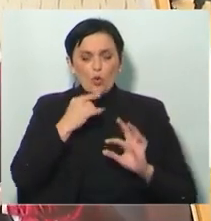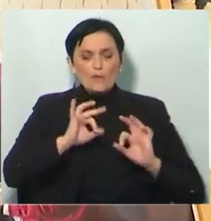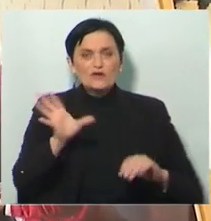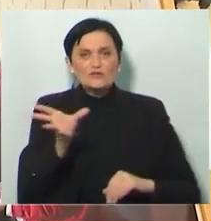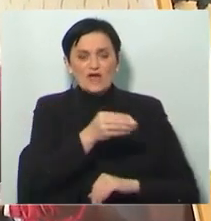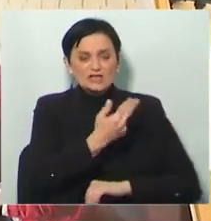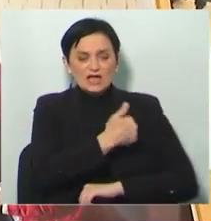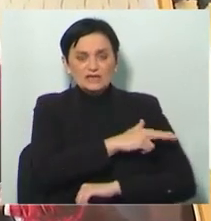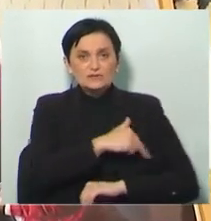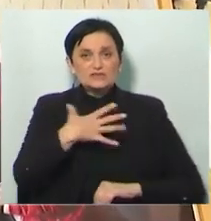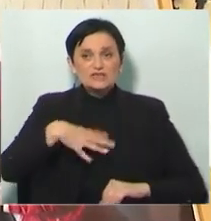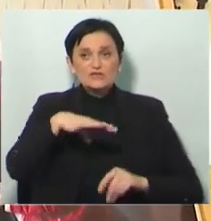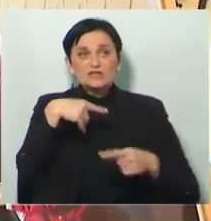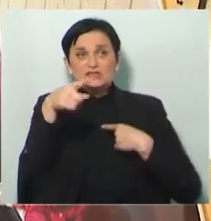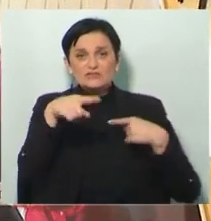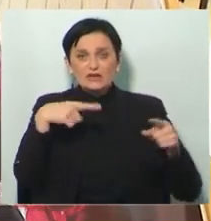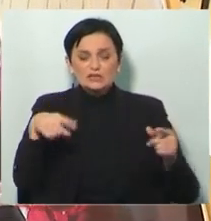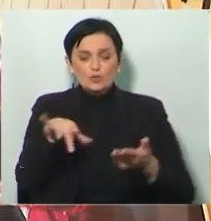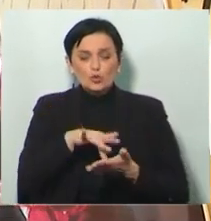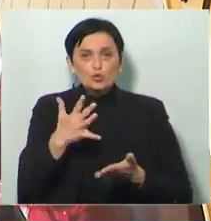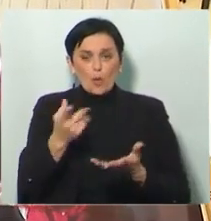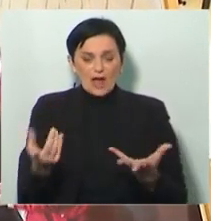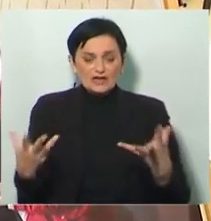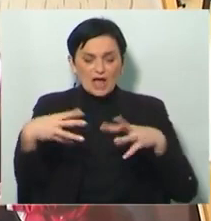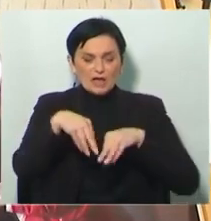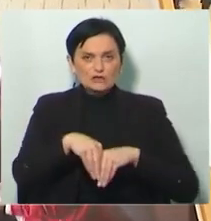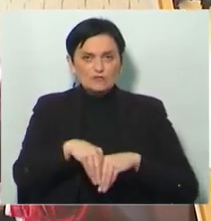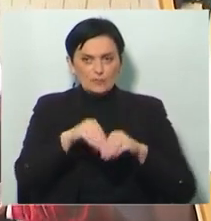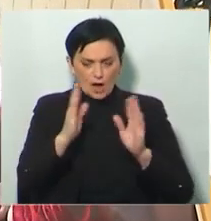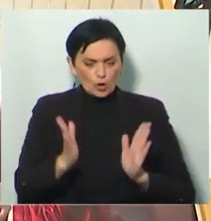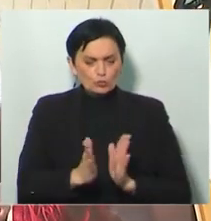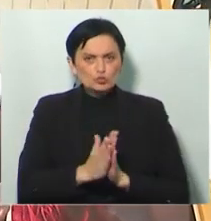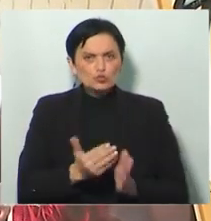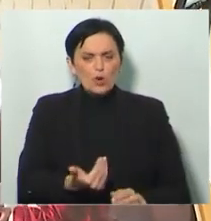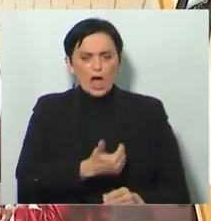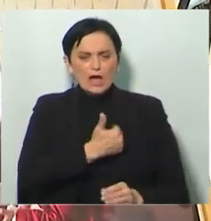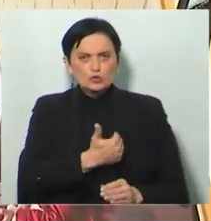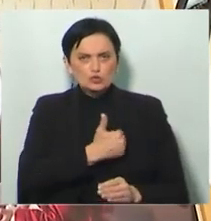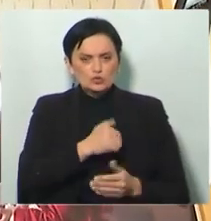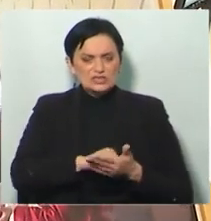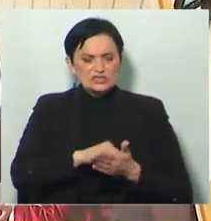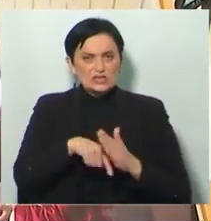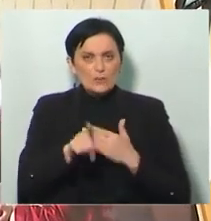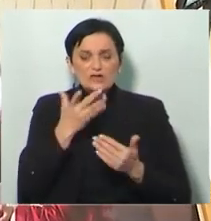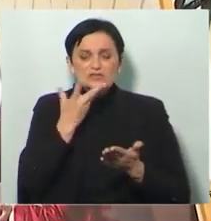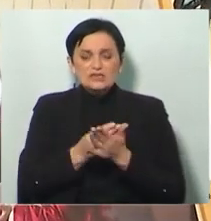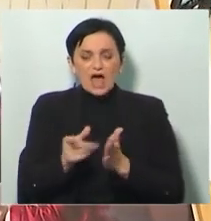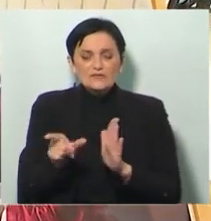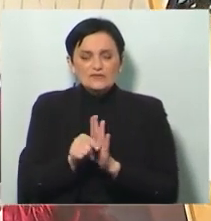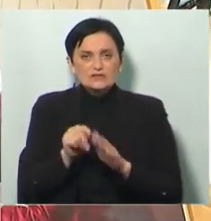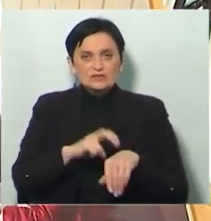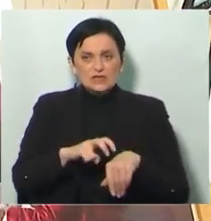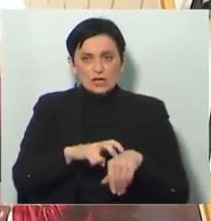კლინიკას საქართველოს სხვადასხვა ქალაქში, რომელიც ერთვება აბსოლუტურად ენთუზიაზმის საფუძველზე თავის ექიმებთან ერთად